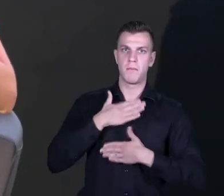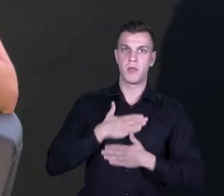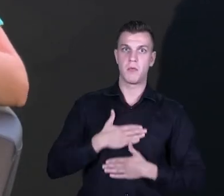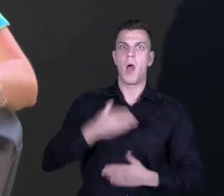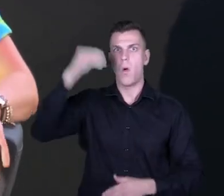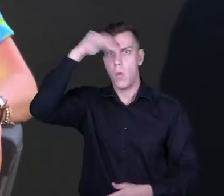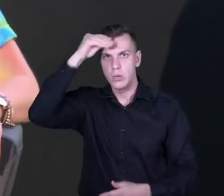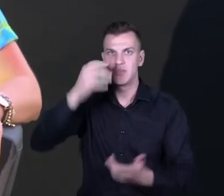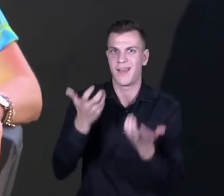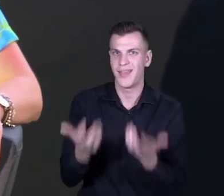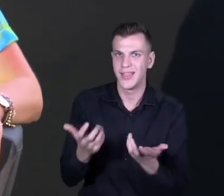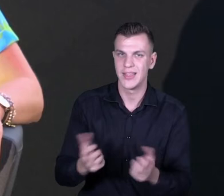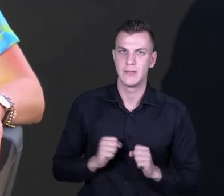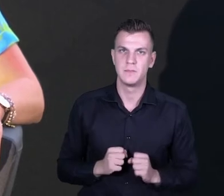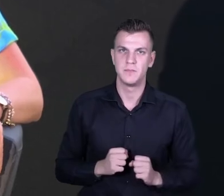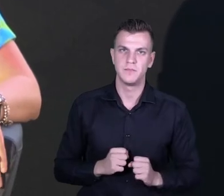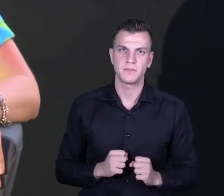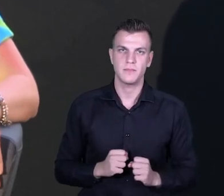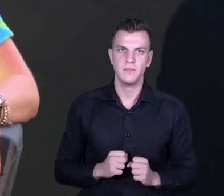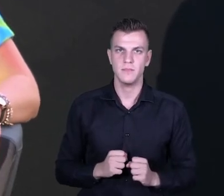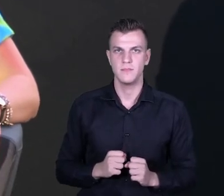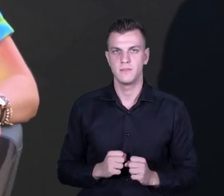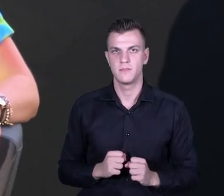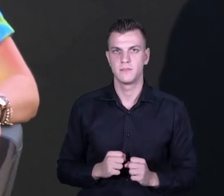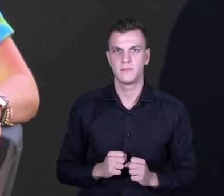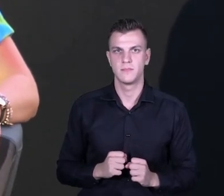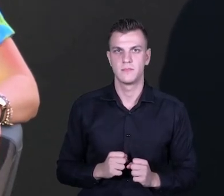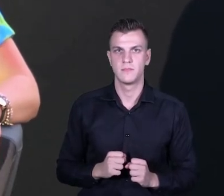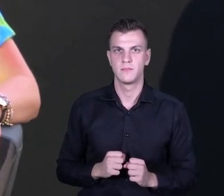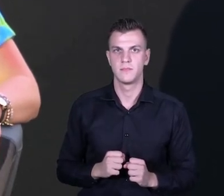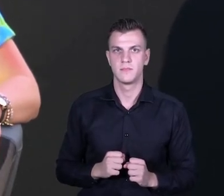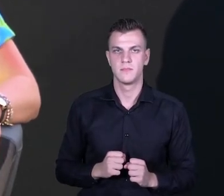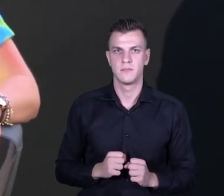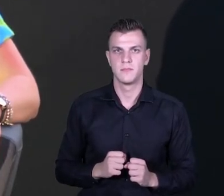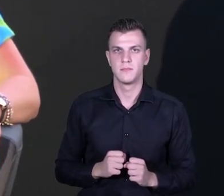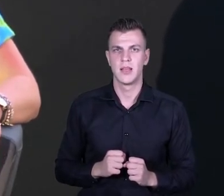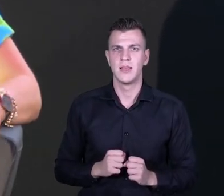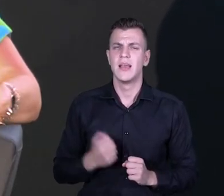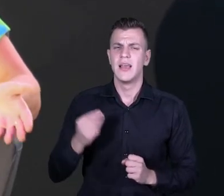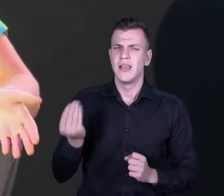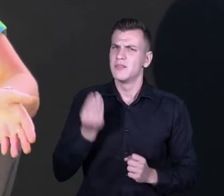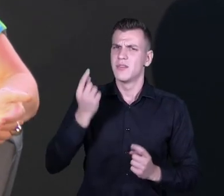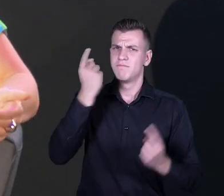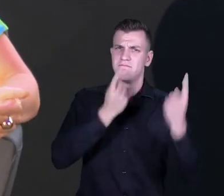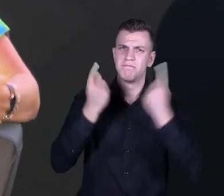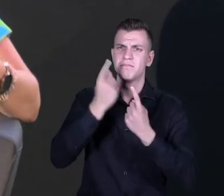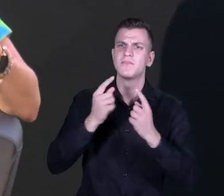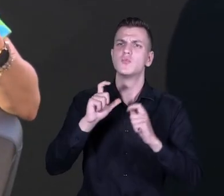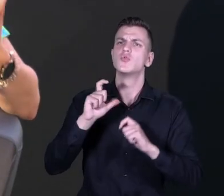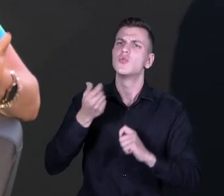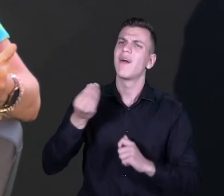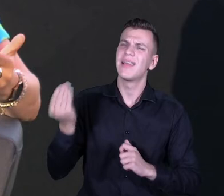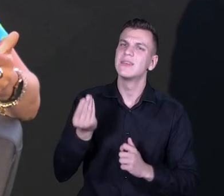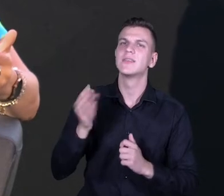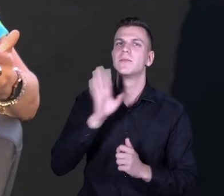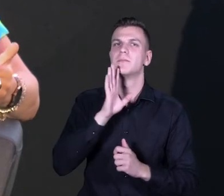tutaj też, by urozmaicić troszkę tę formułę, zastanawiałam się, jakie techniki wprowadzić, więc